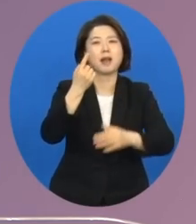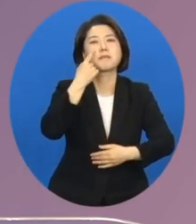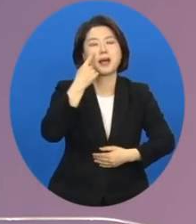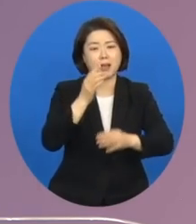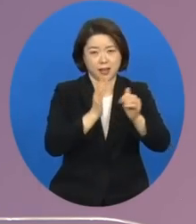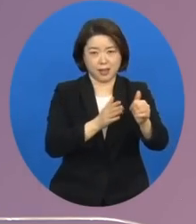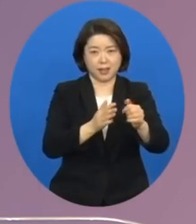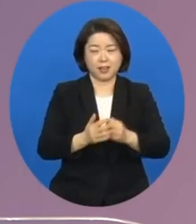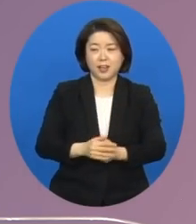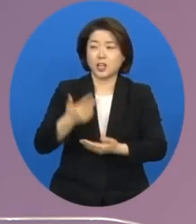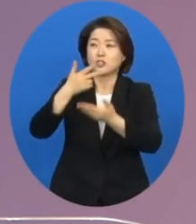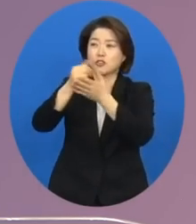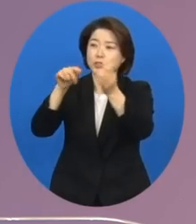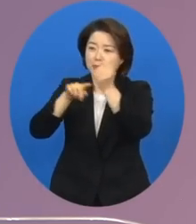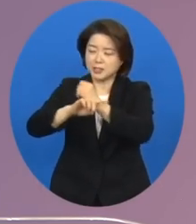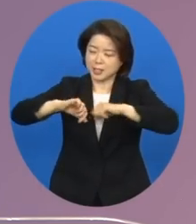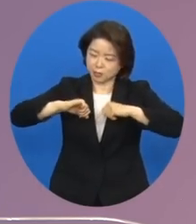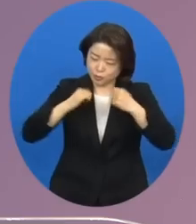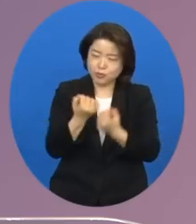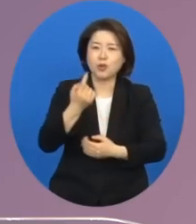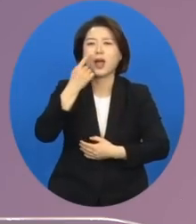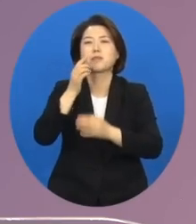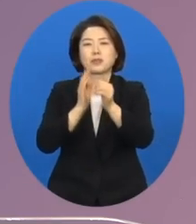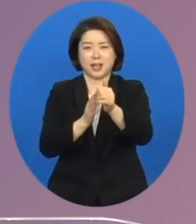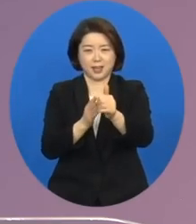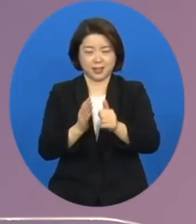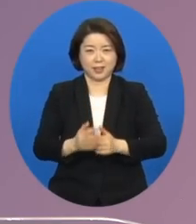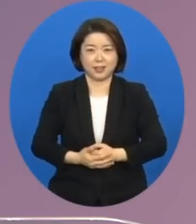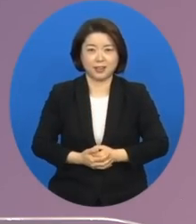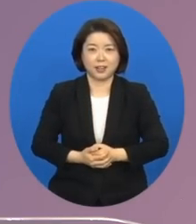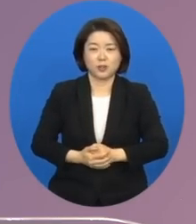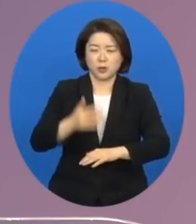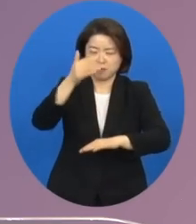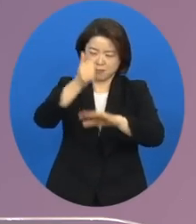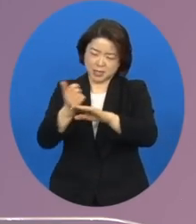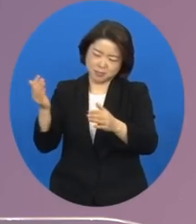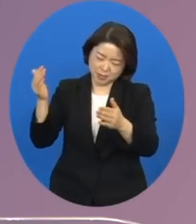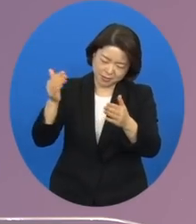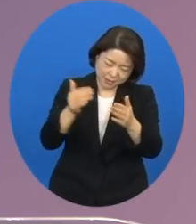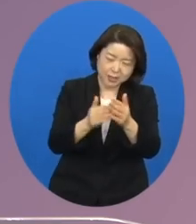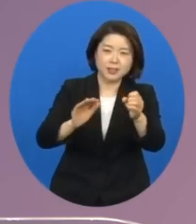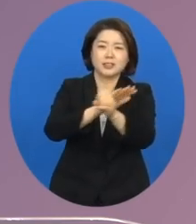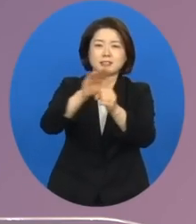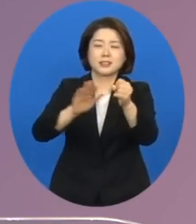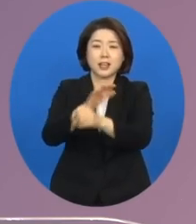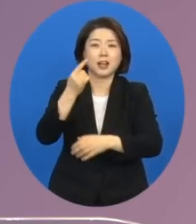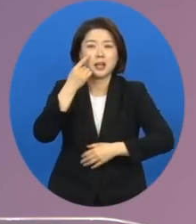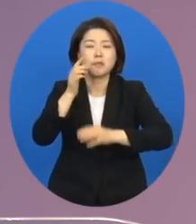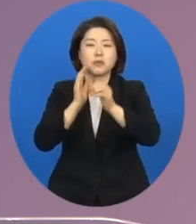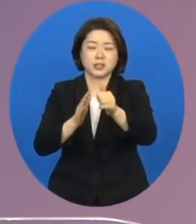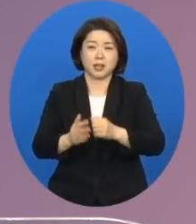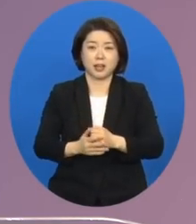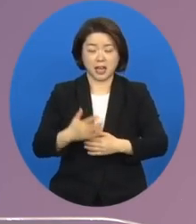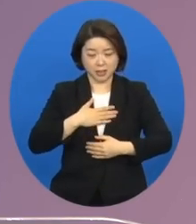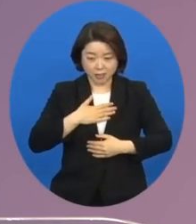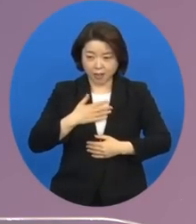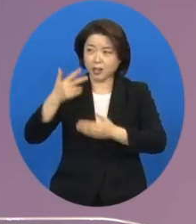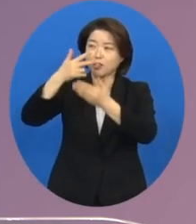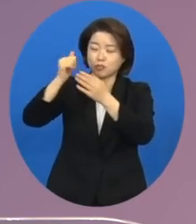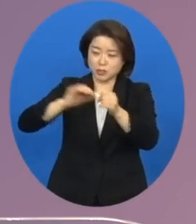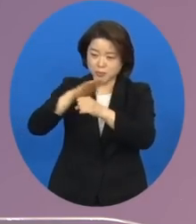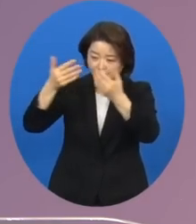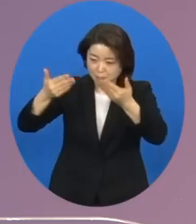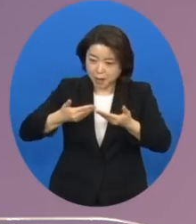주님의 뜻에 순종해 보자 그리고 끝까지 사랑하자 우리가 사랑받았으니까 주의 사랑